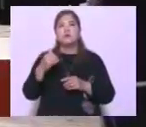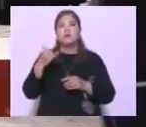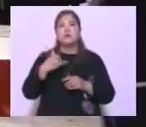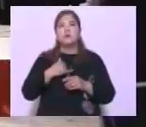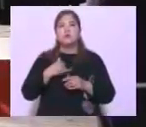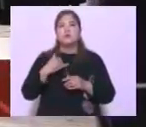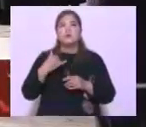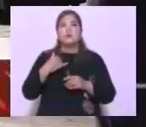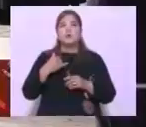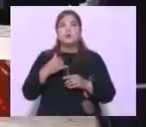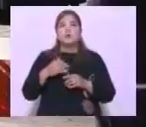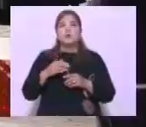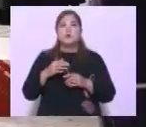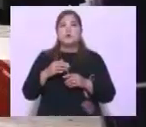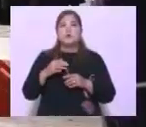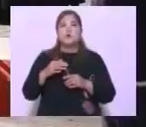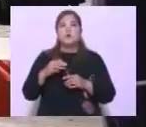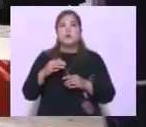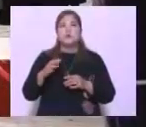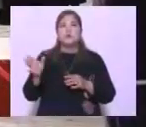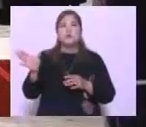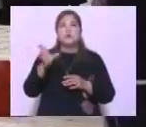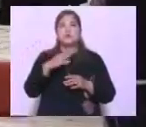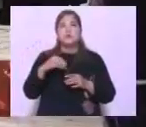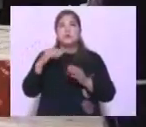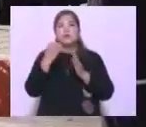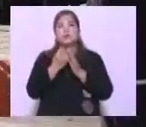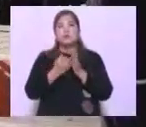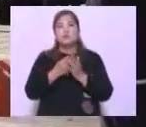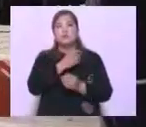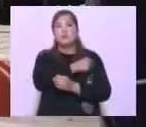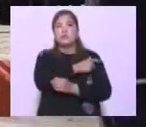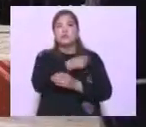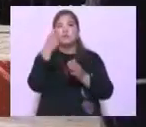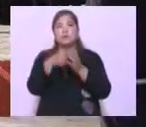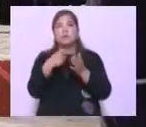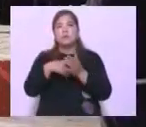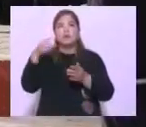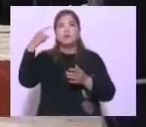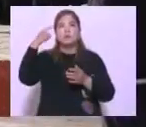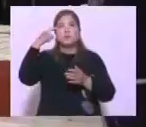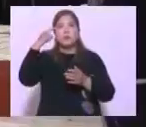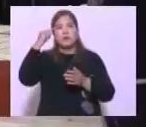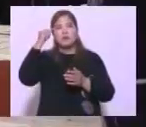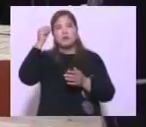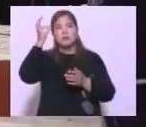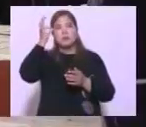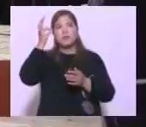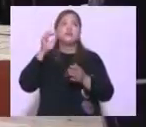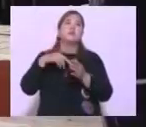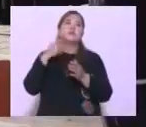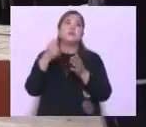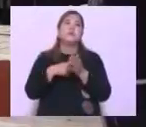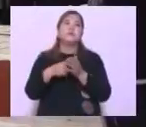25 человек, прошедшие все этапы медицинского обследования, психологического тестирования. Ребята все